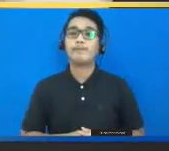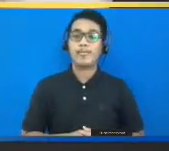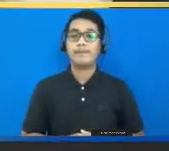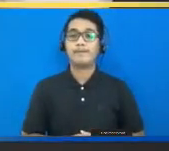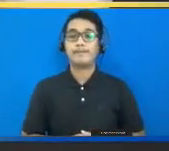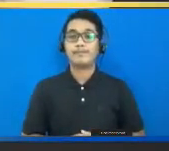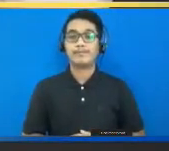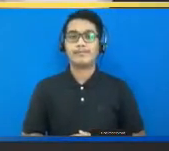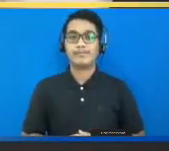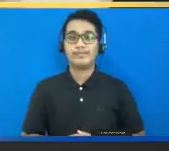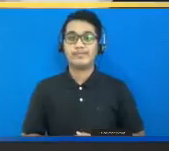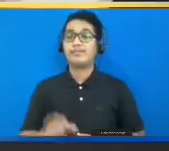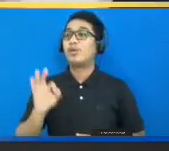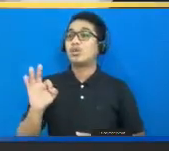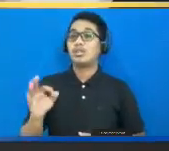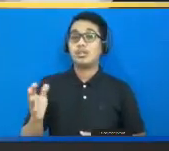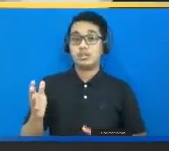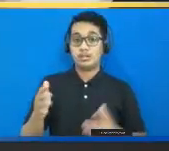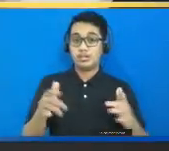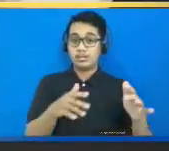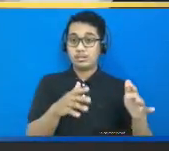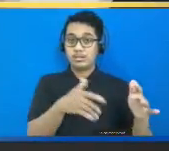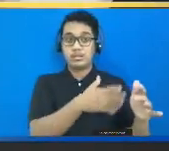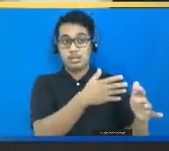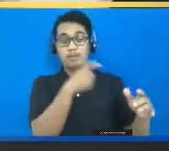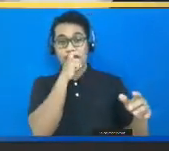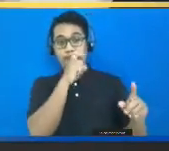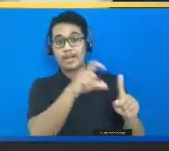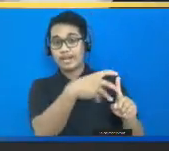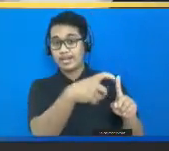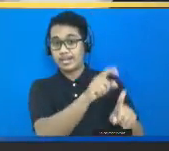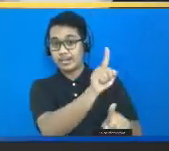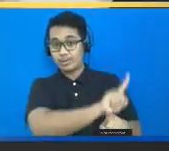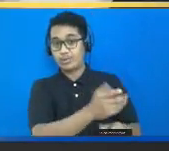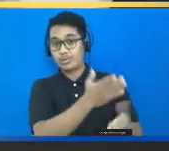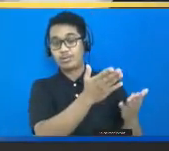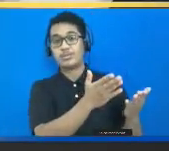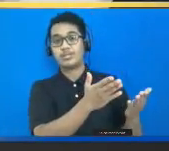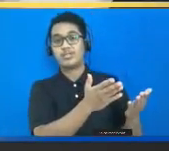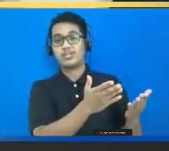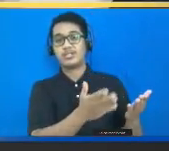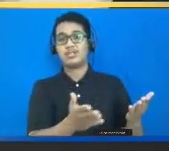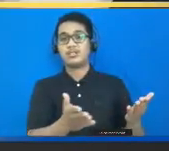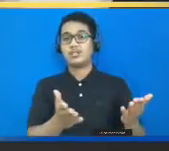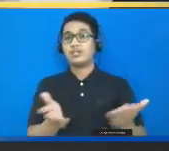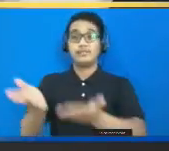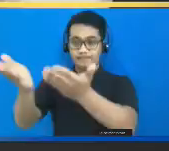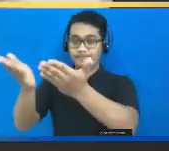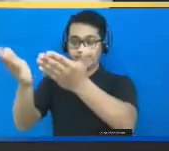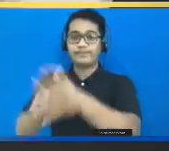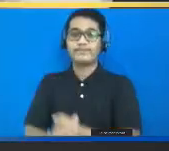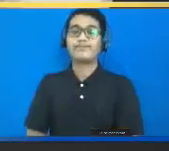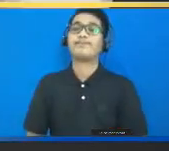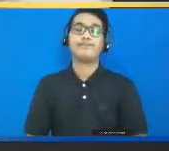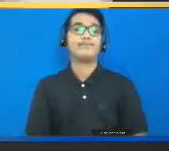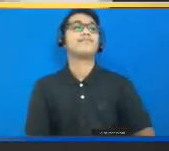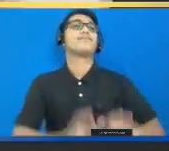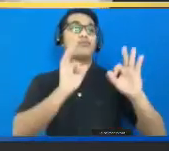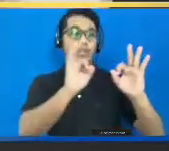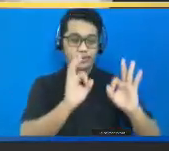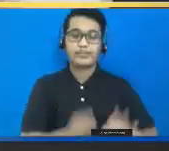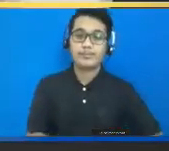Sorry kalau boleh Pak Dede dulu sore-sore kecelakaan Pak Dedek Oh saya dulu oke